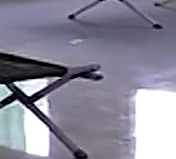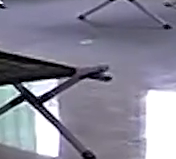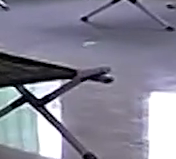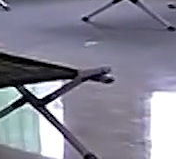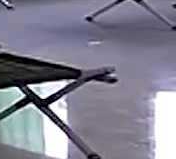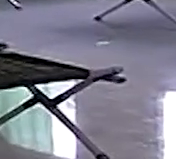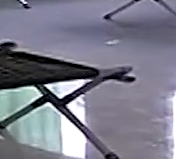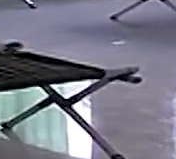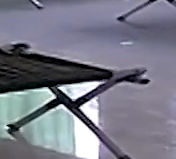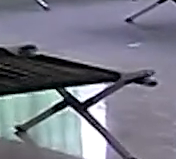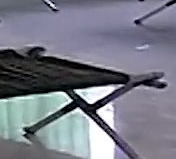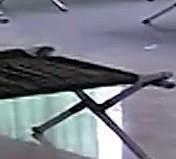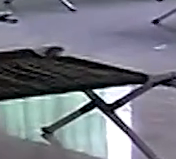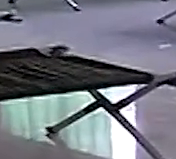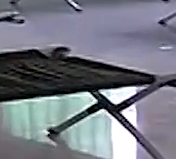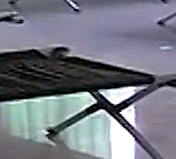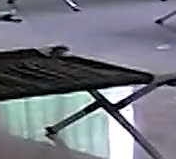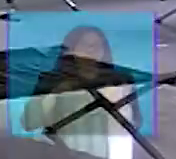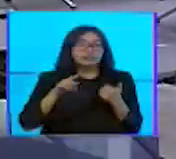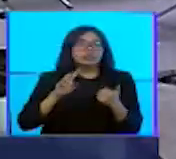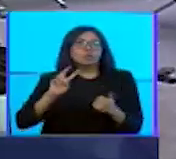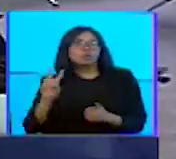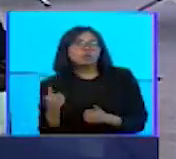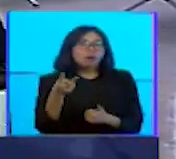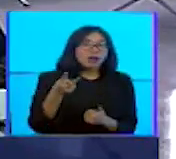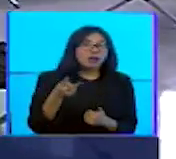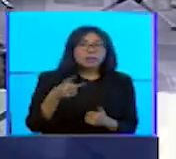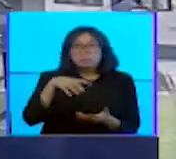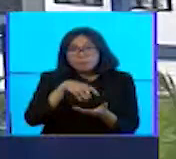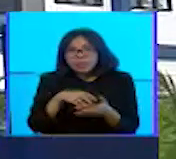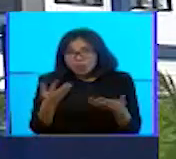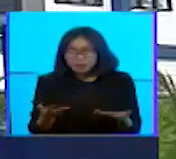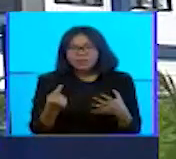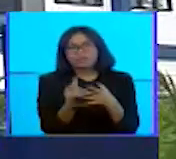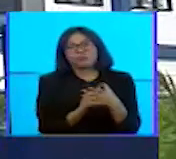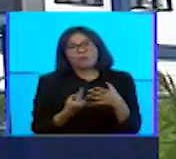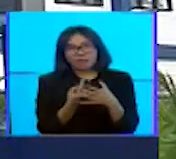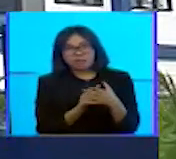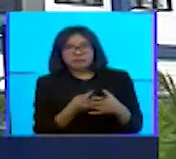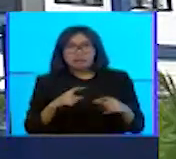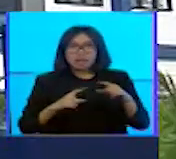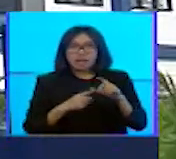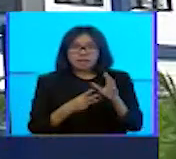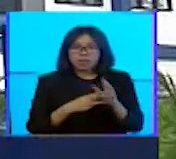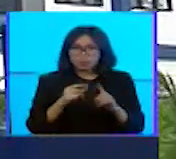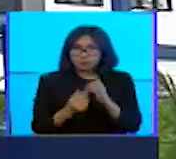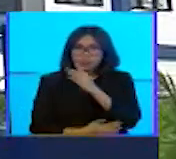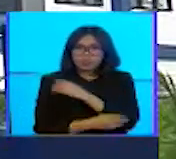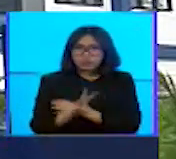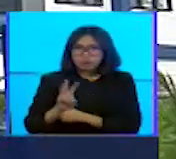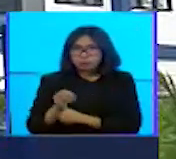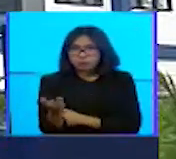Tangerang sebagai tempat isolasi terkonsentrasi sekolah yang berlokasi di wilayah